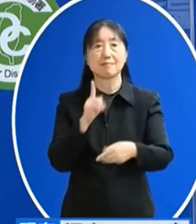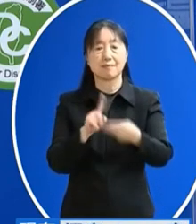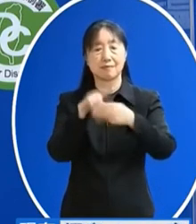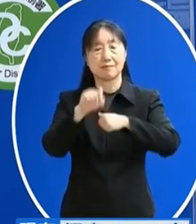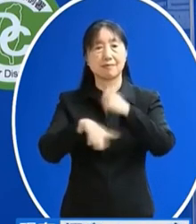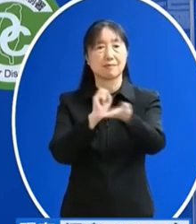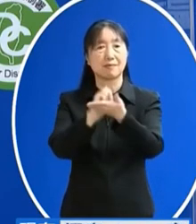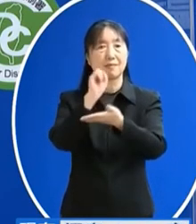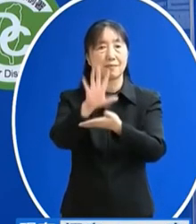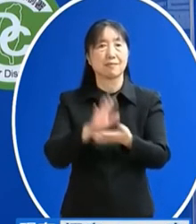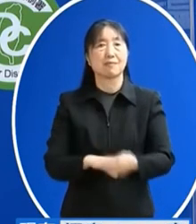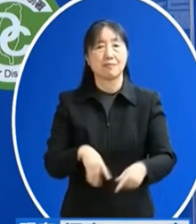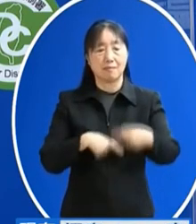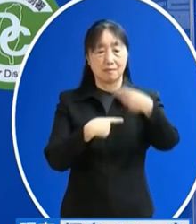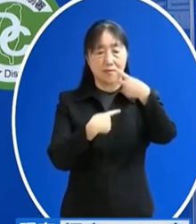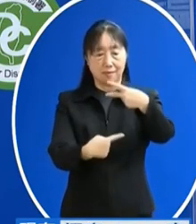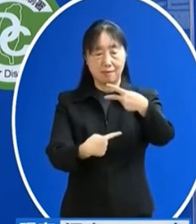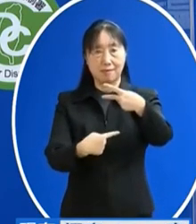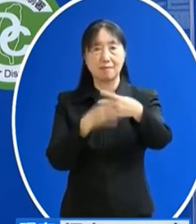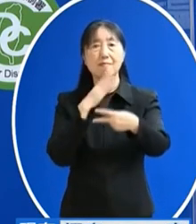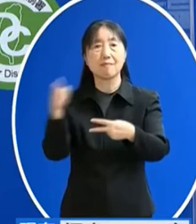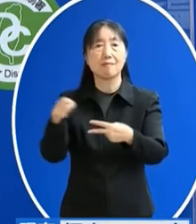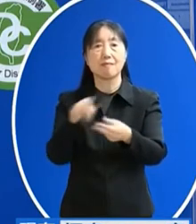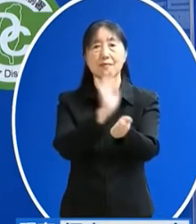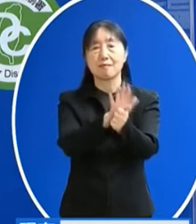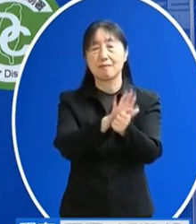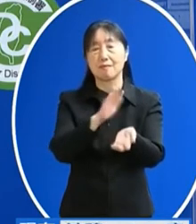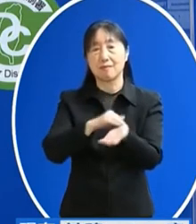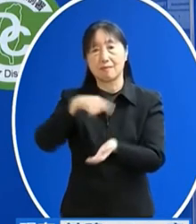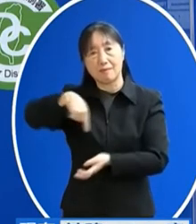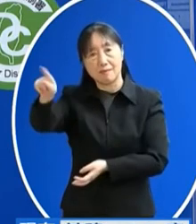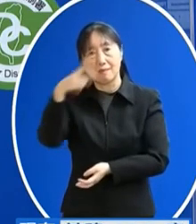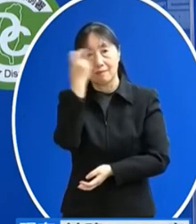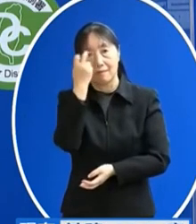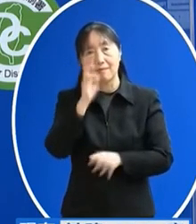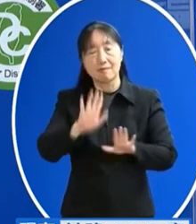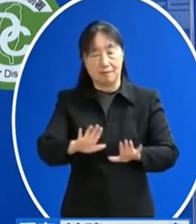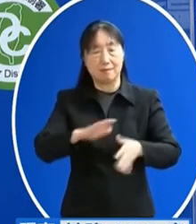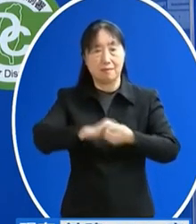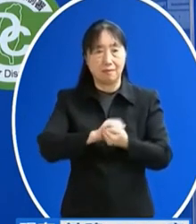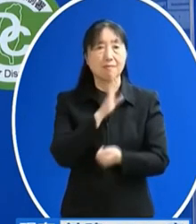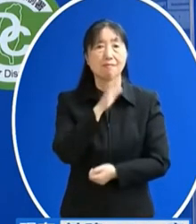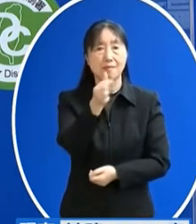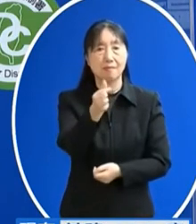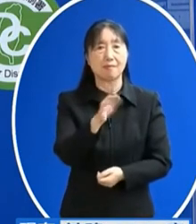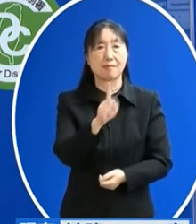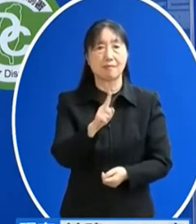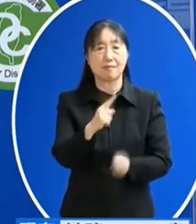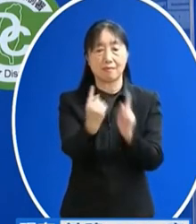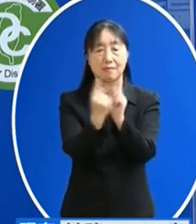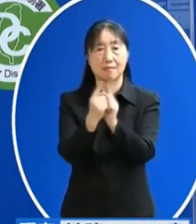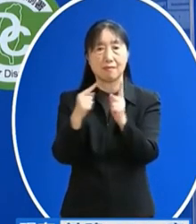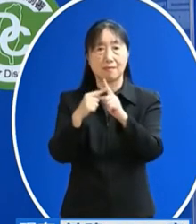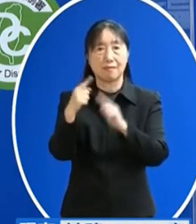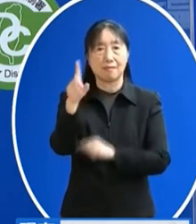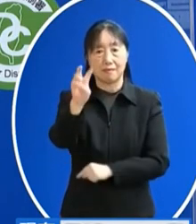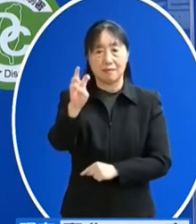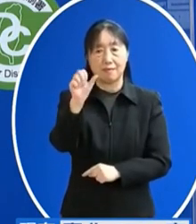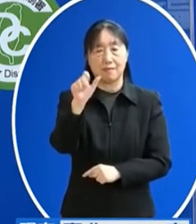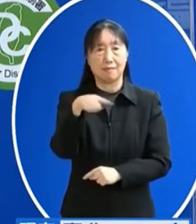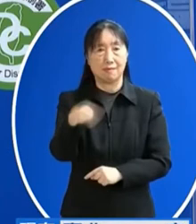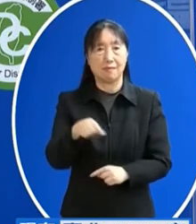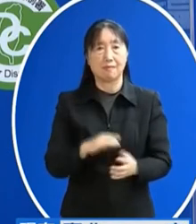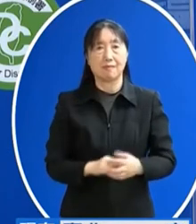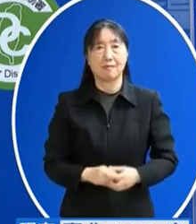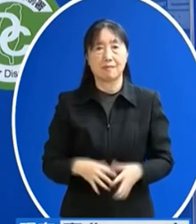报，2月1日由卫生单位安排就医采检，那今日确诊，那掌握接触者共35人，包